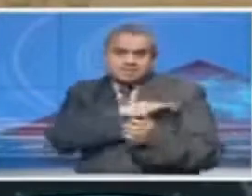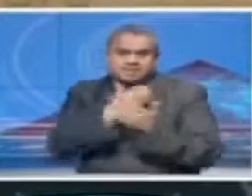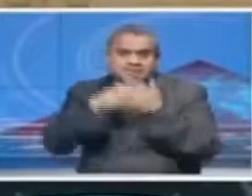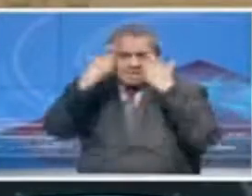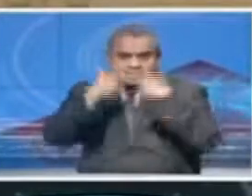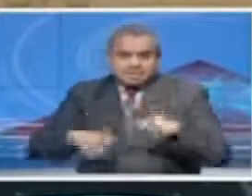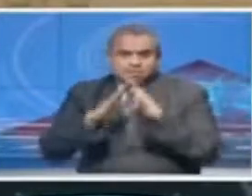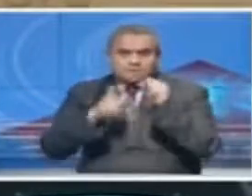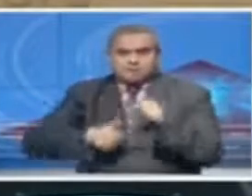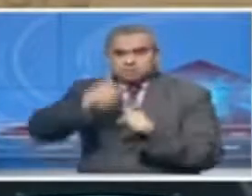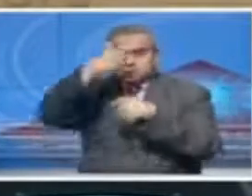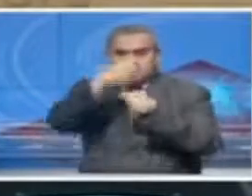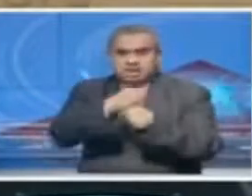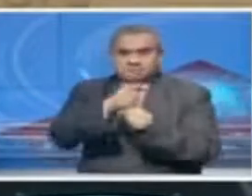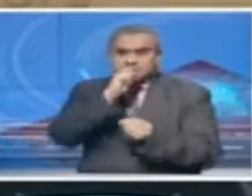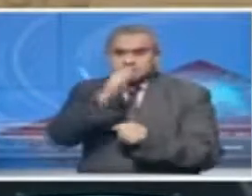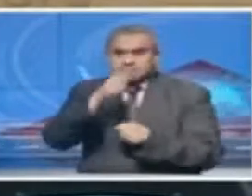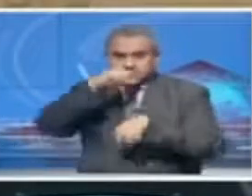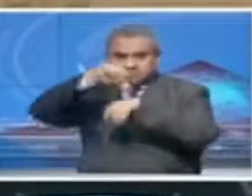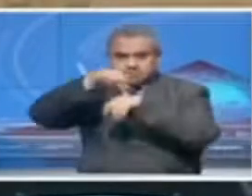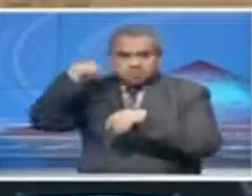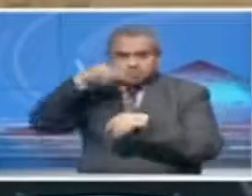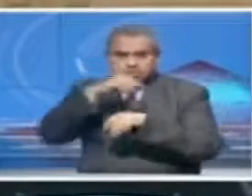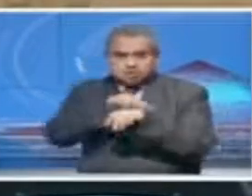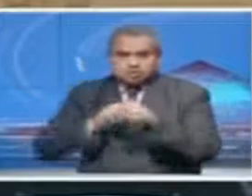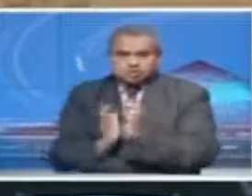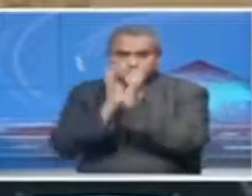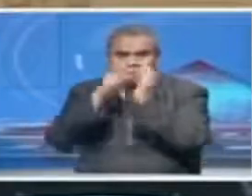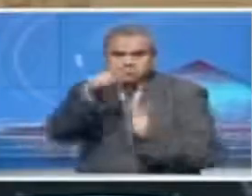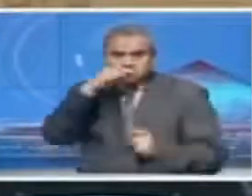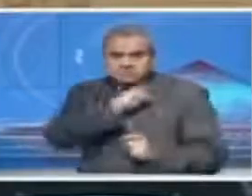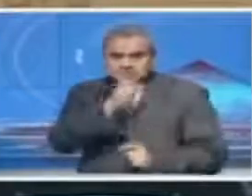المصرية. من مقر وزارة التضامن الاجتماعي، سارة متولي، التلفزيون المصري.